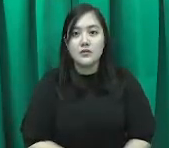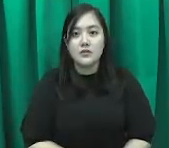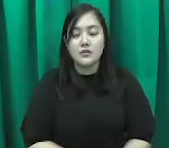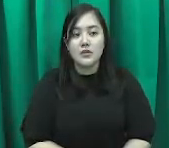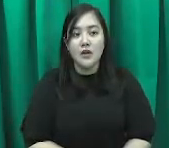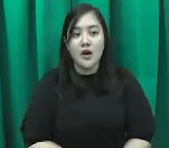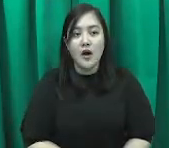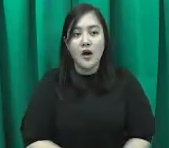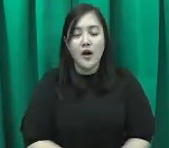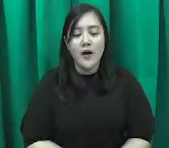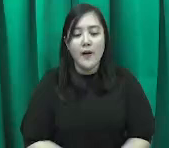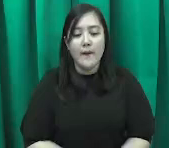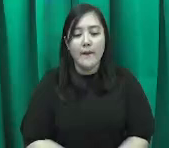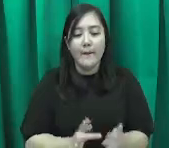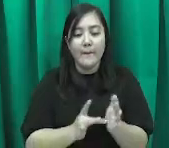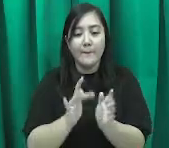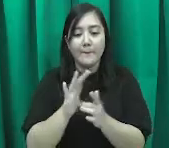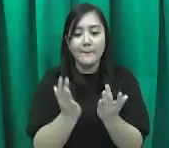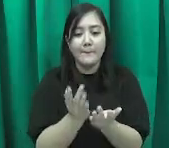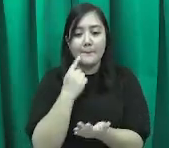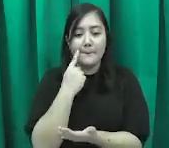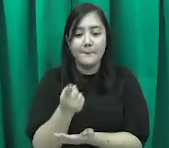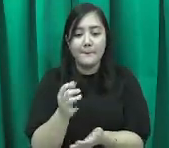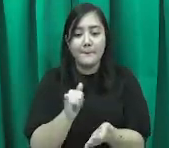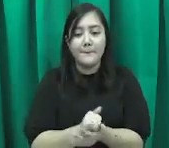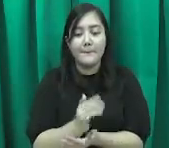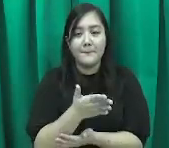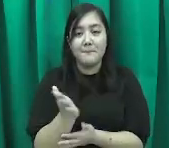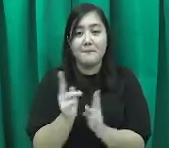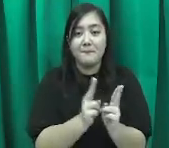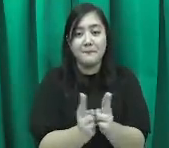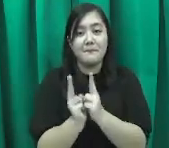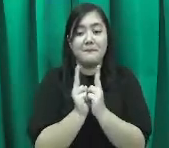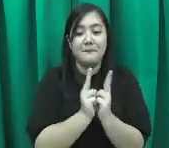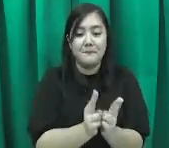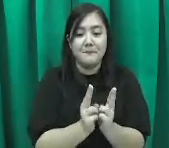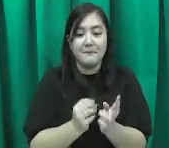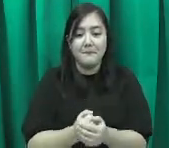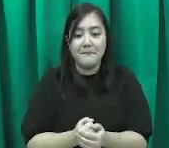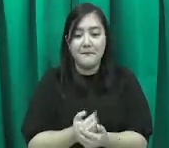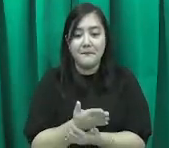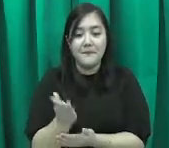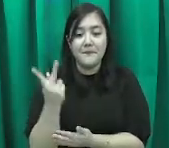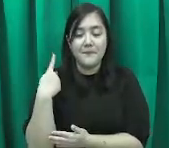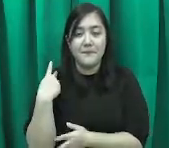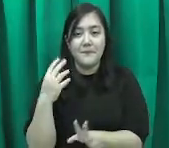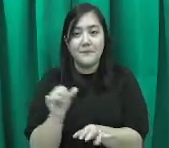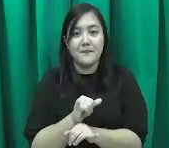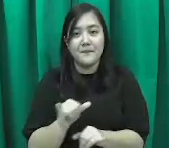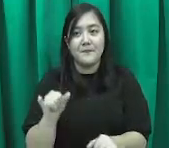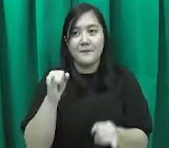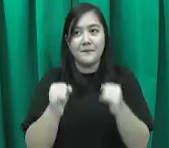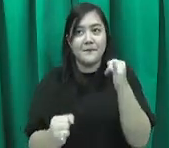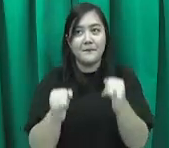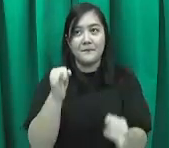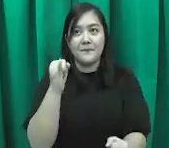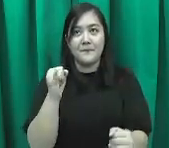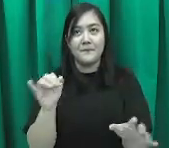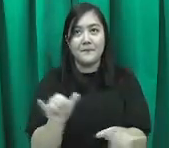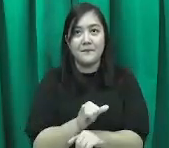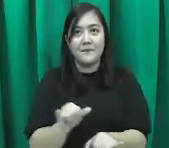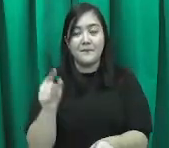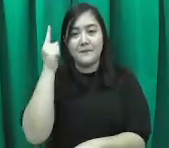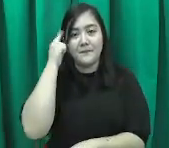Yun, kasi united eh, na kayo. United. Pareho na kayo ng iniisip. Pareho, yeah, na kayo ng judgment. Yes, yes, sir. So kung ano